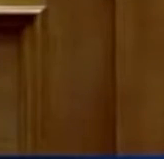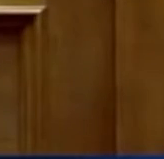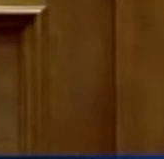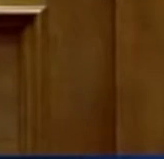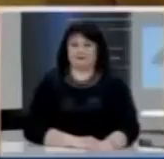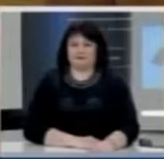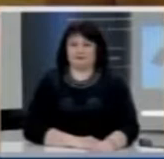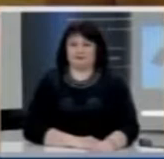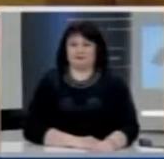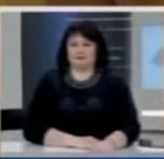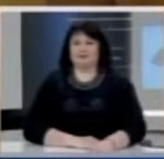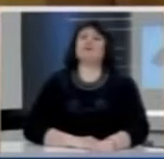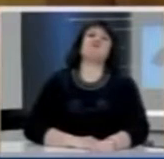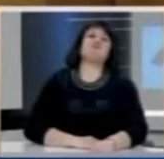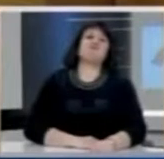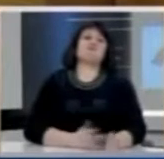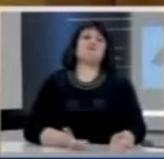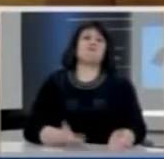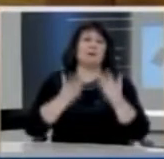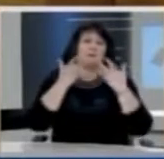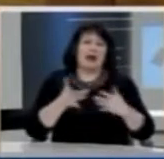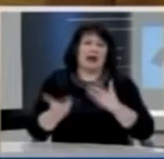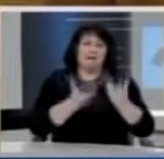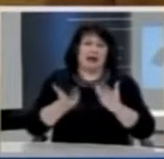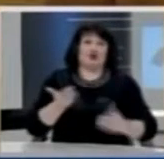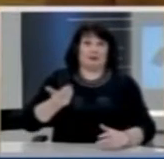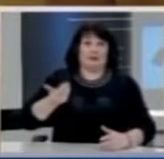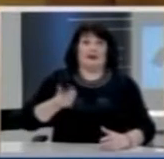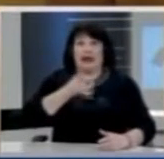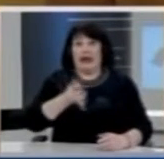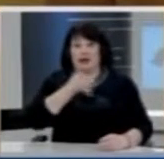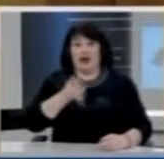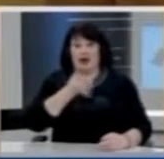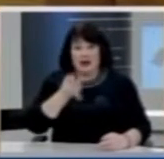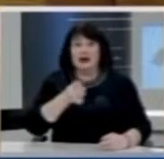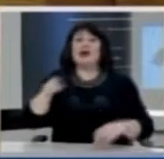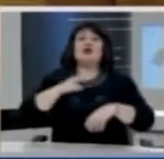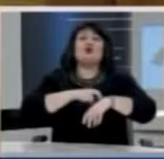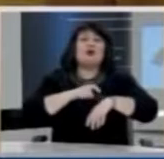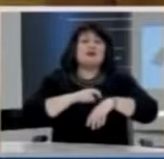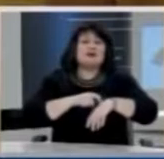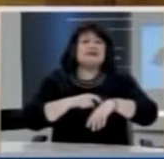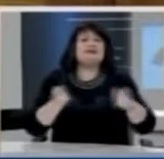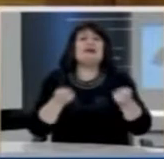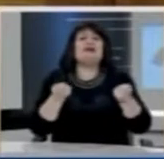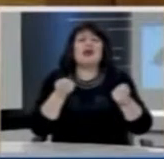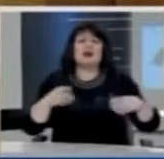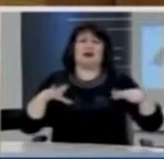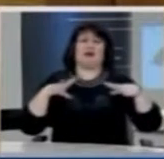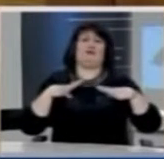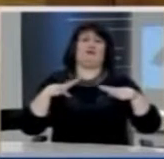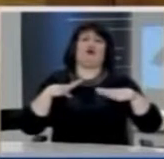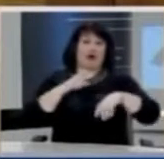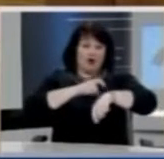απειλές και προαναγγελίες υλοποιήθηκε στον πιο βολικό για τον κύριο